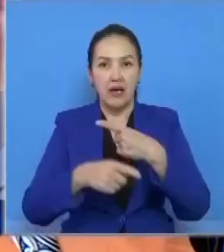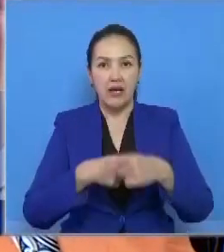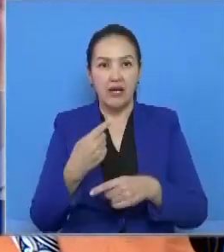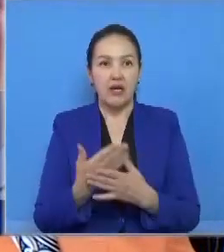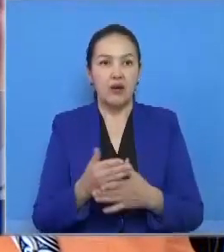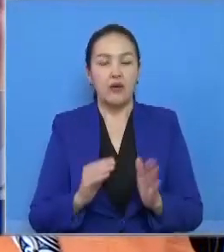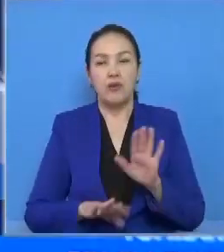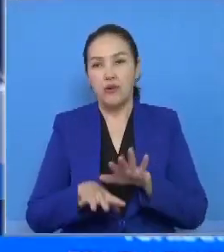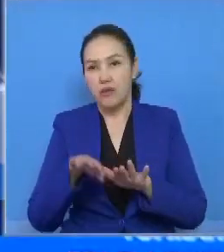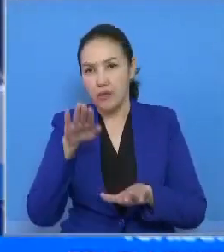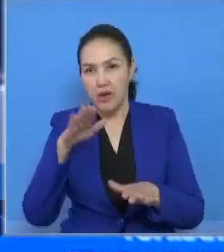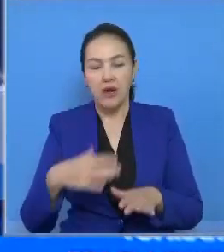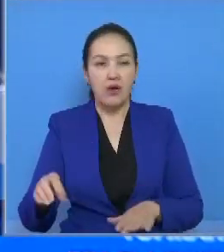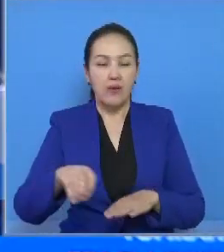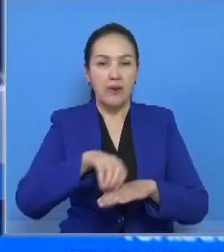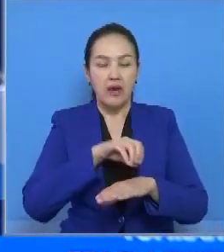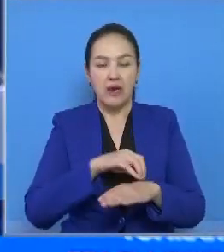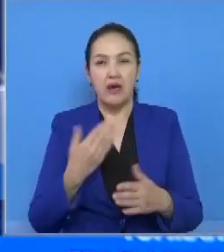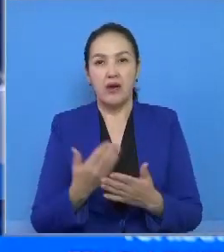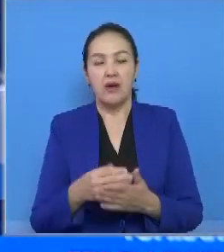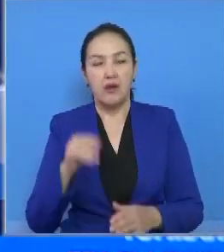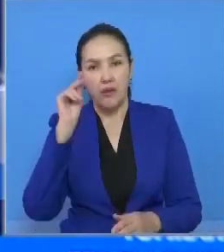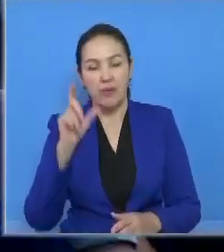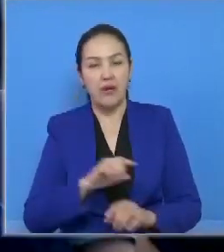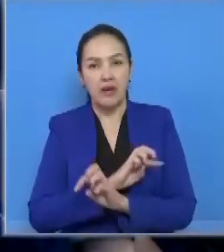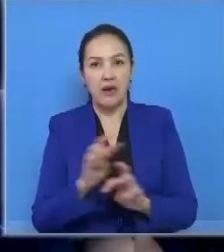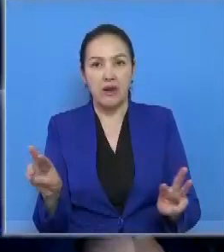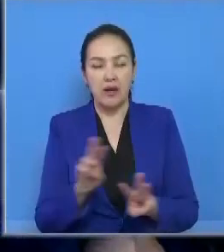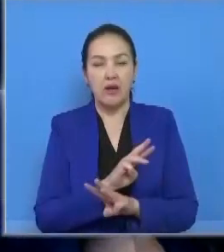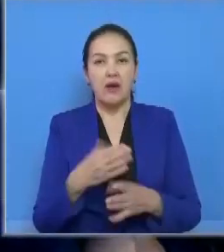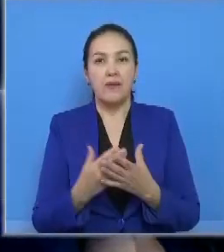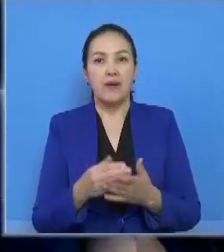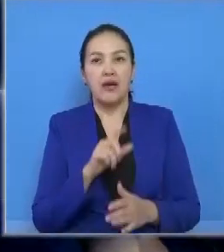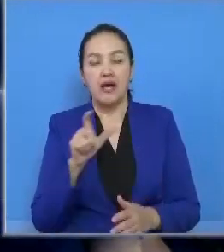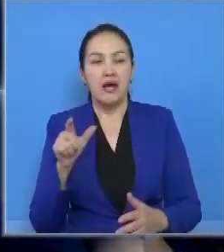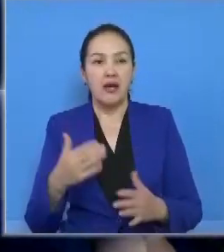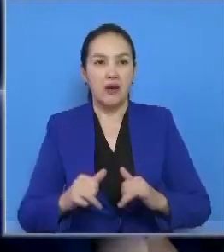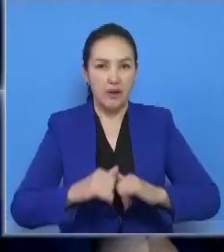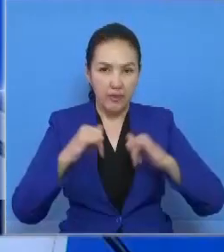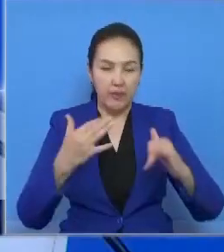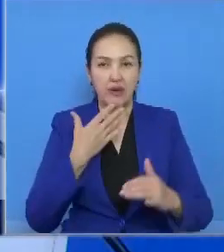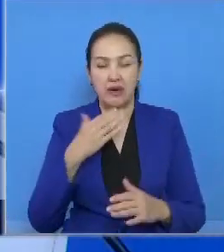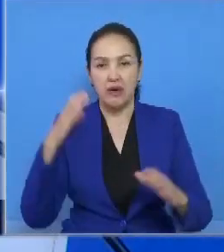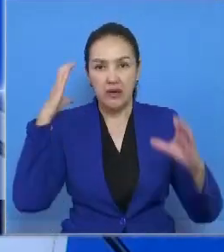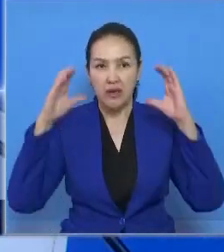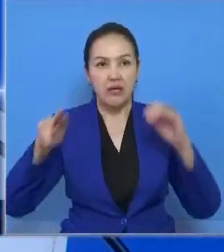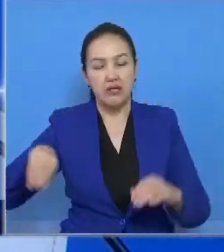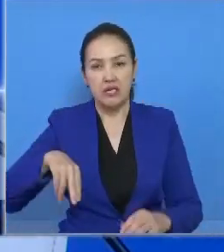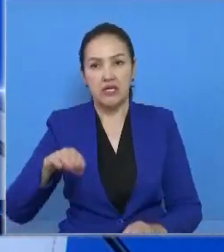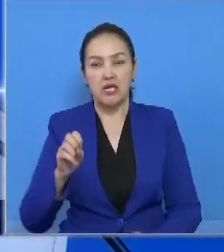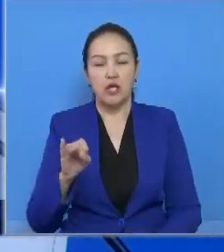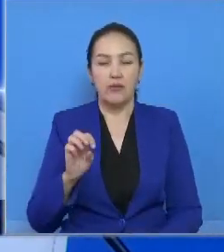саналы етіп өсіру. Шараға облыс әкімі Ералы Тоғжанов, оқу-ағарту министрлігінің өкілі. Адамның үйлесімді дамуы ұлттық институтының директоры